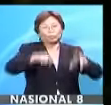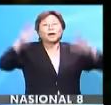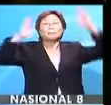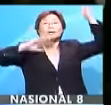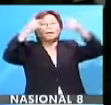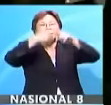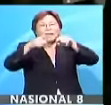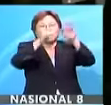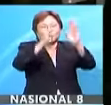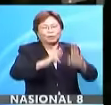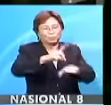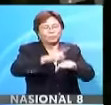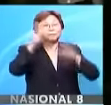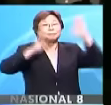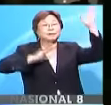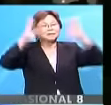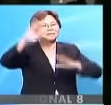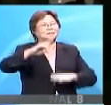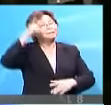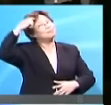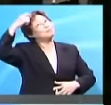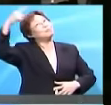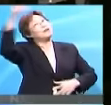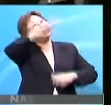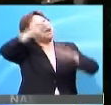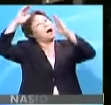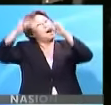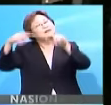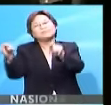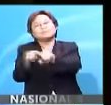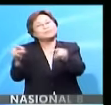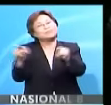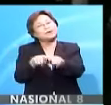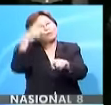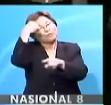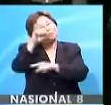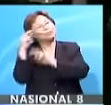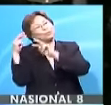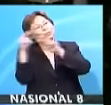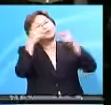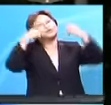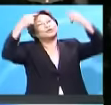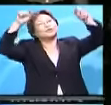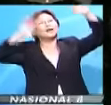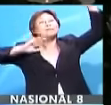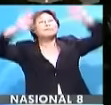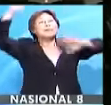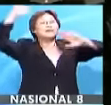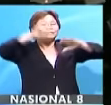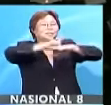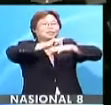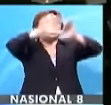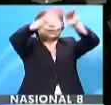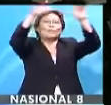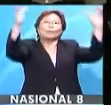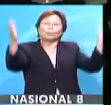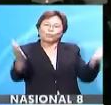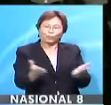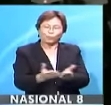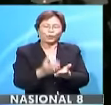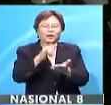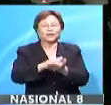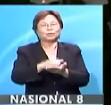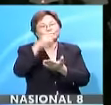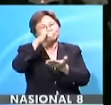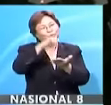di negara ini, yang pastinya menjunjung impian dan juga harapan yang sama demi melihat kejayaan Malaysia di mata dunia. Dan untuk itu, Zaira